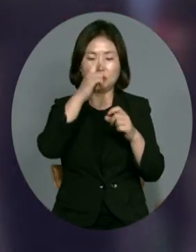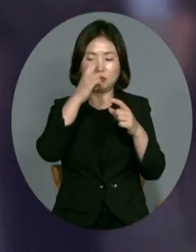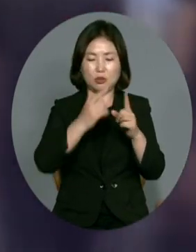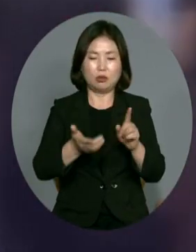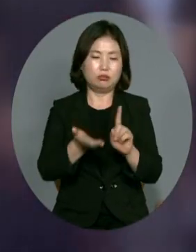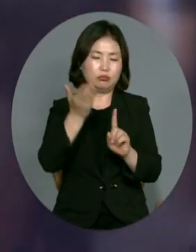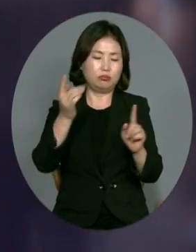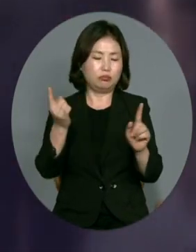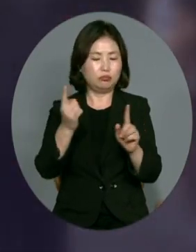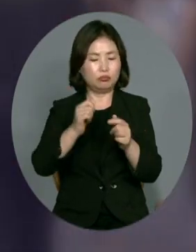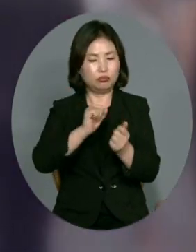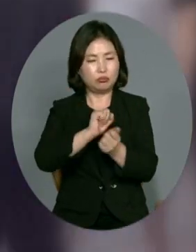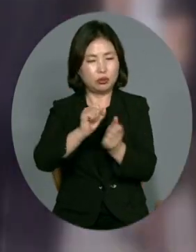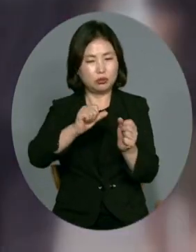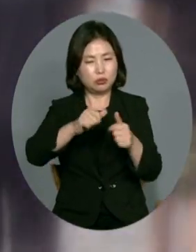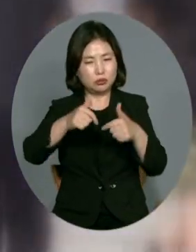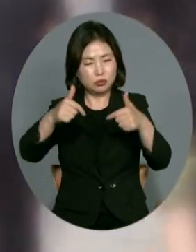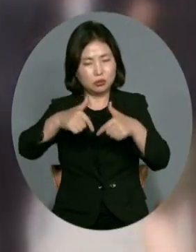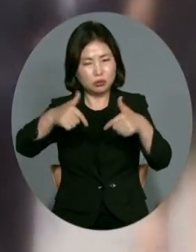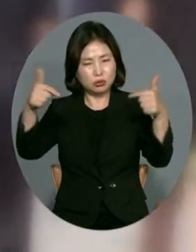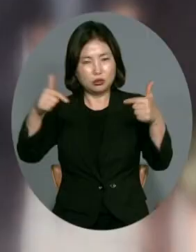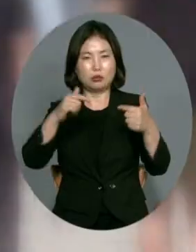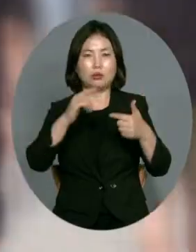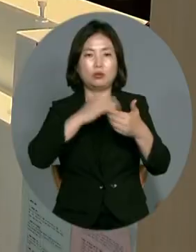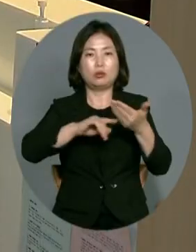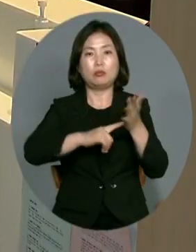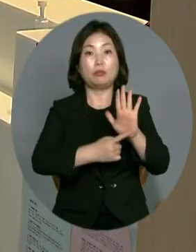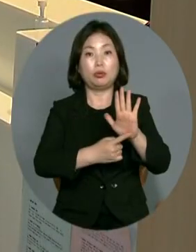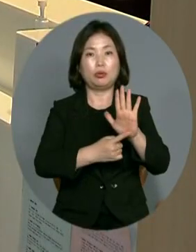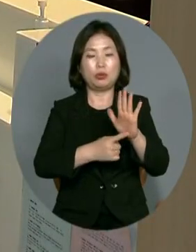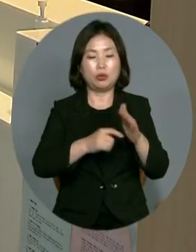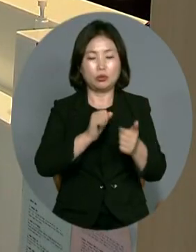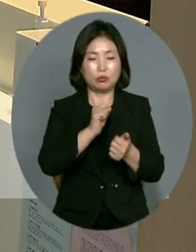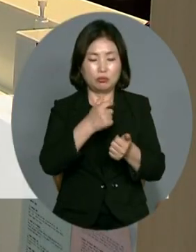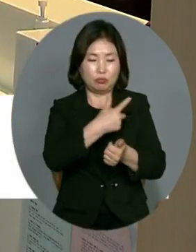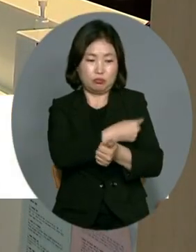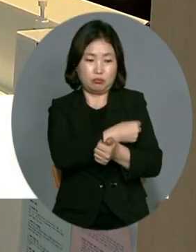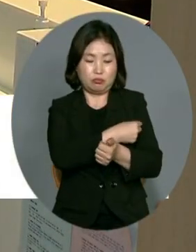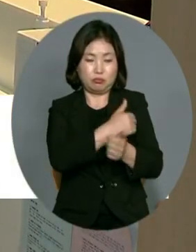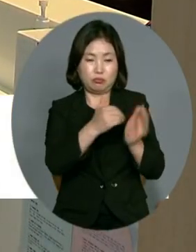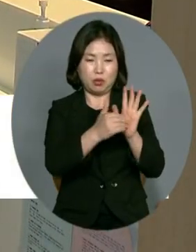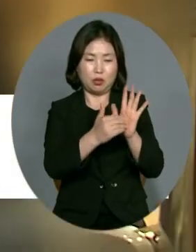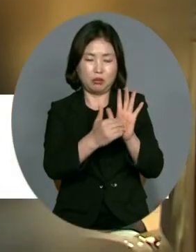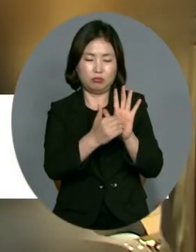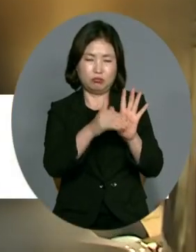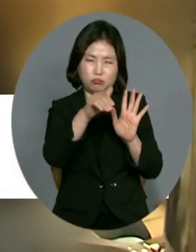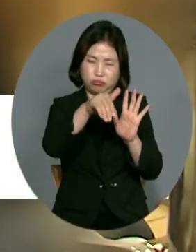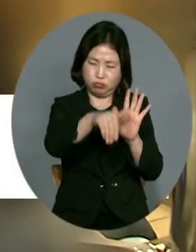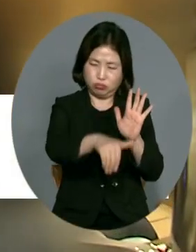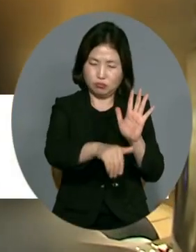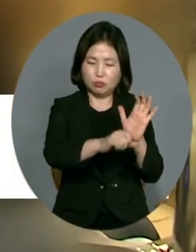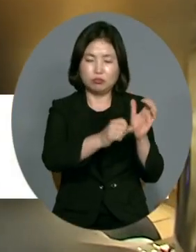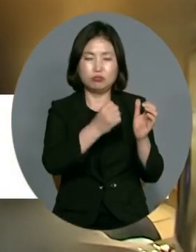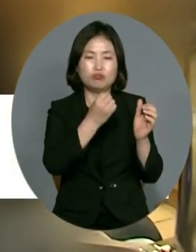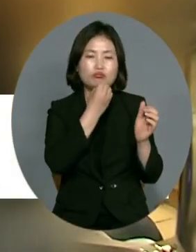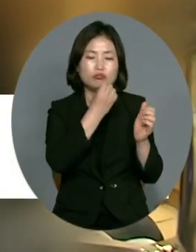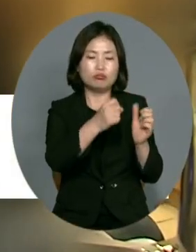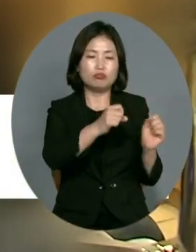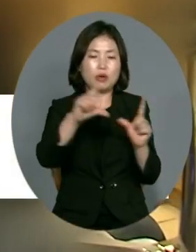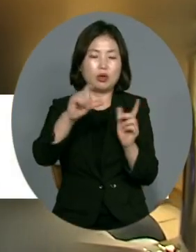증가세로 전환됐음을 공식적으로 밝혔습니다. 백신 접종 등으로 얻은 면역 수준이 떨어지며 유행이 재발하고